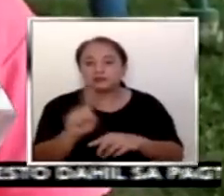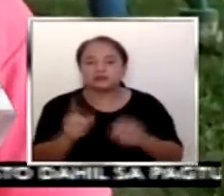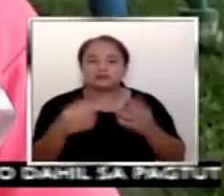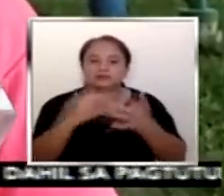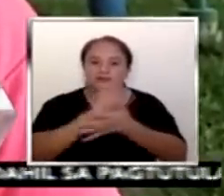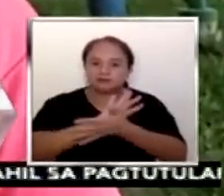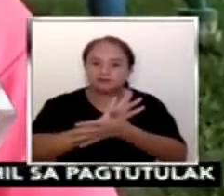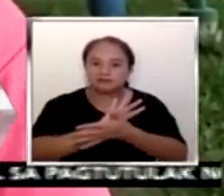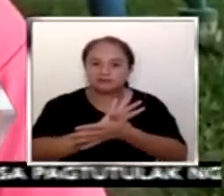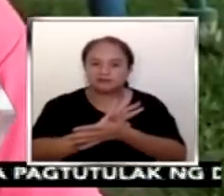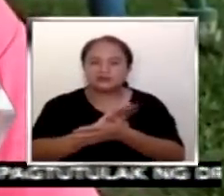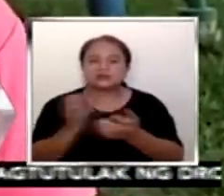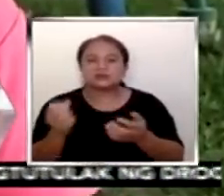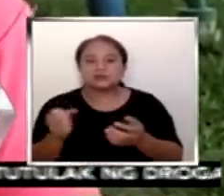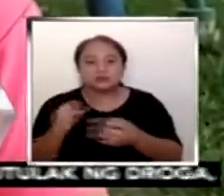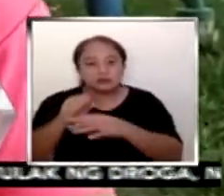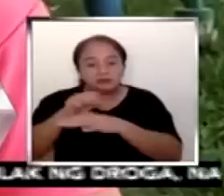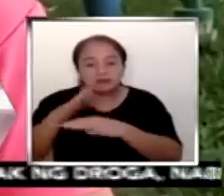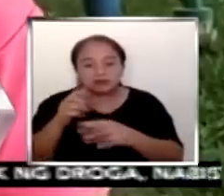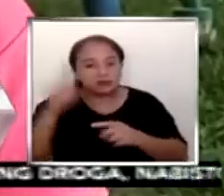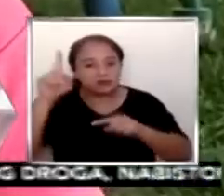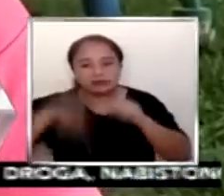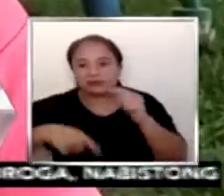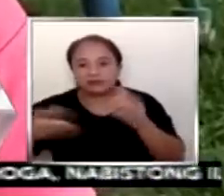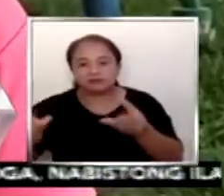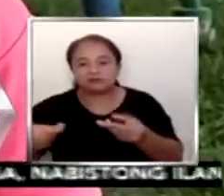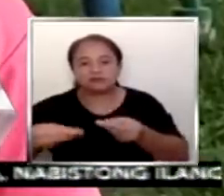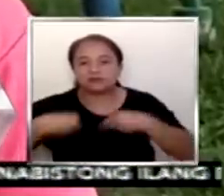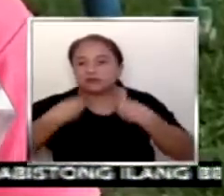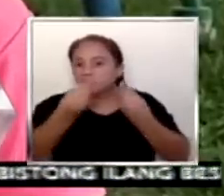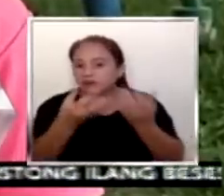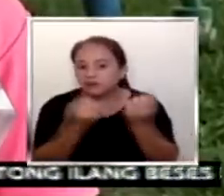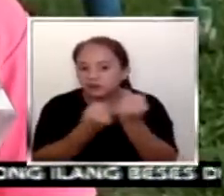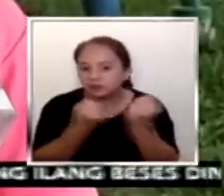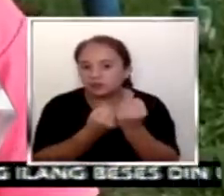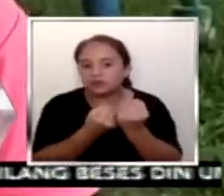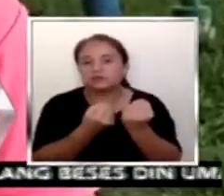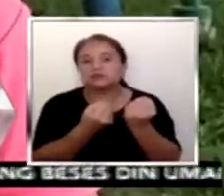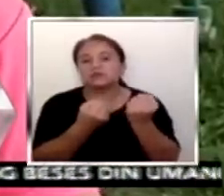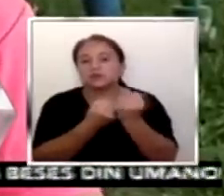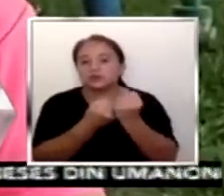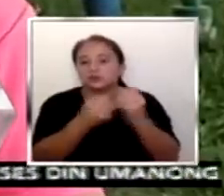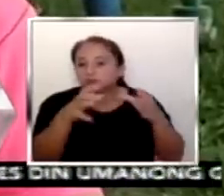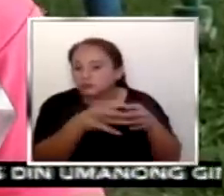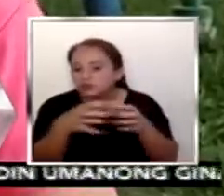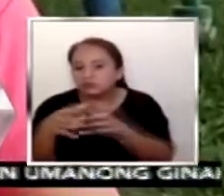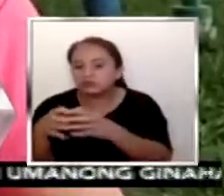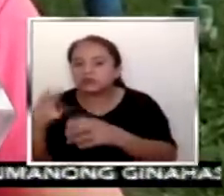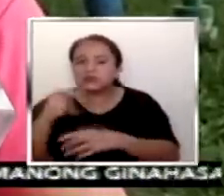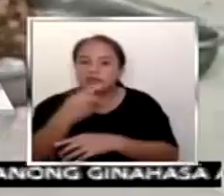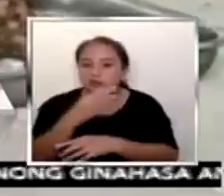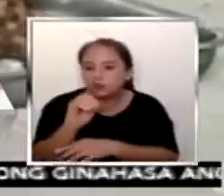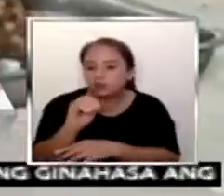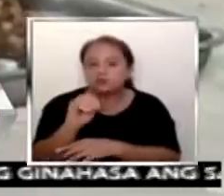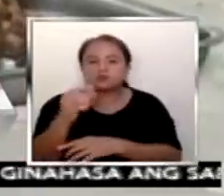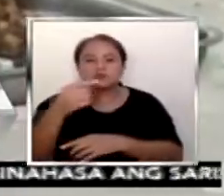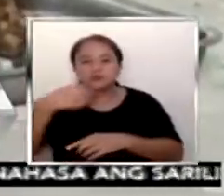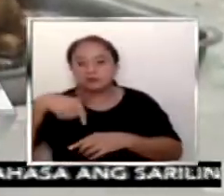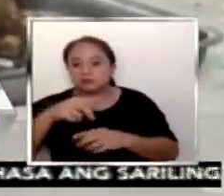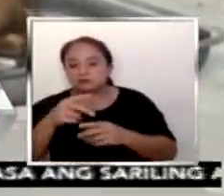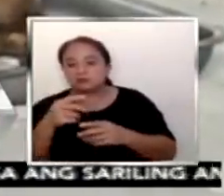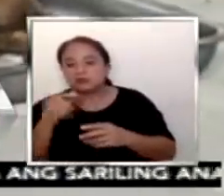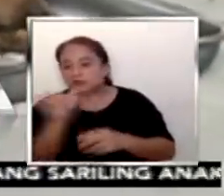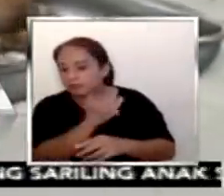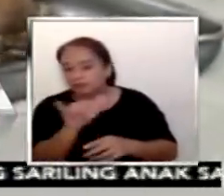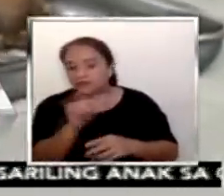they are not able to provide support to groups, NGOs, and shelters like us, paano kami?